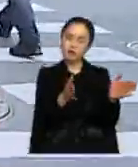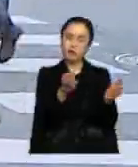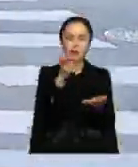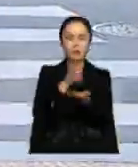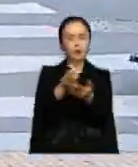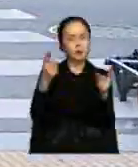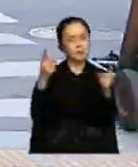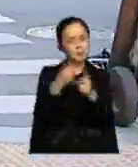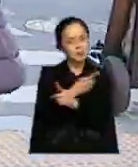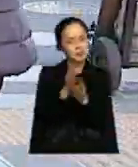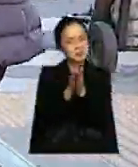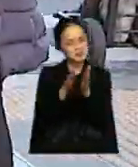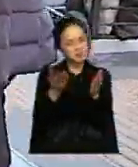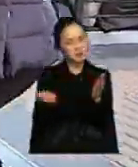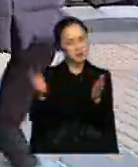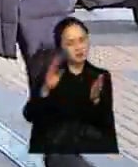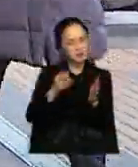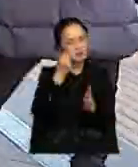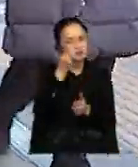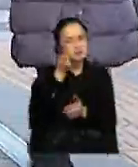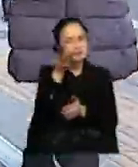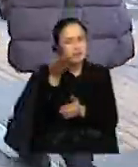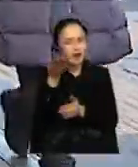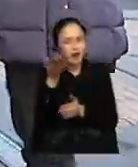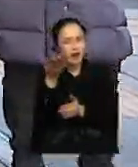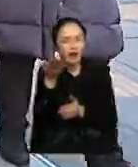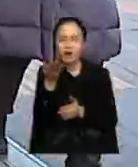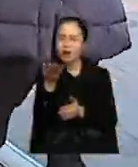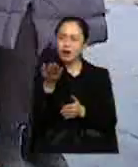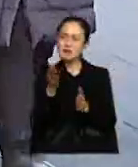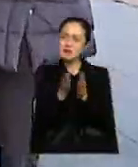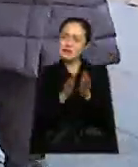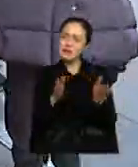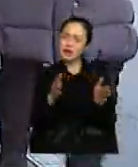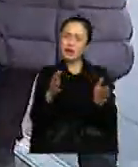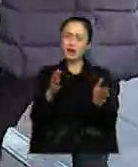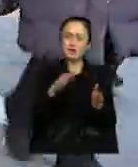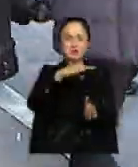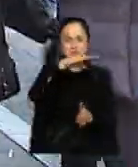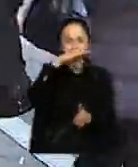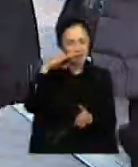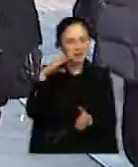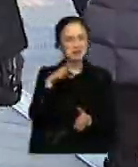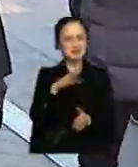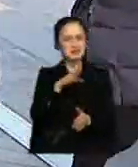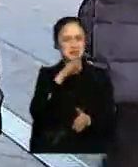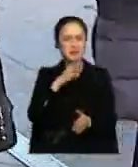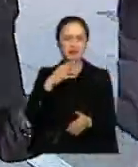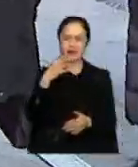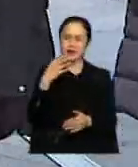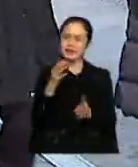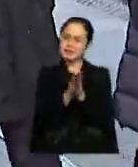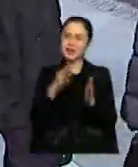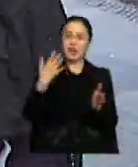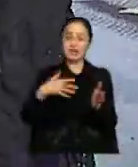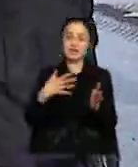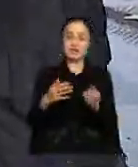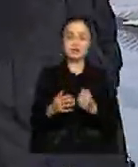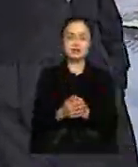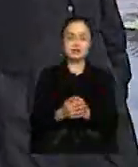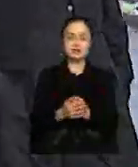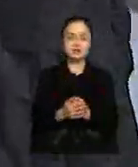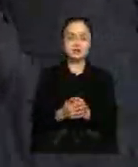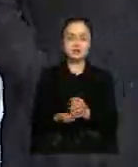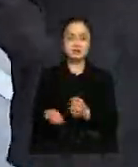아직까지 완전하게 합법적인 영업은 하지 못하고 있는 상황인 셈인데요. 취재를 진행하면서 만나본 노점 상인들은